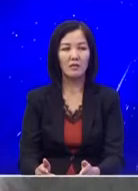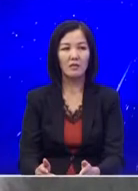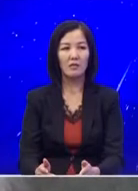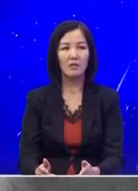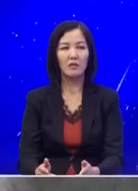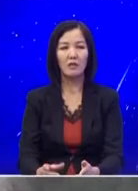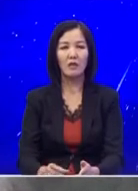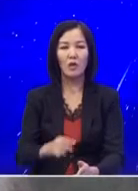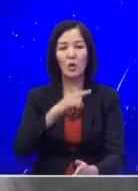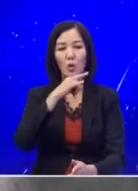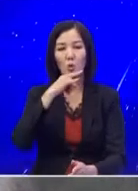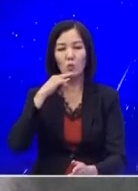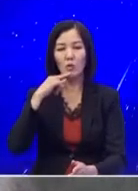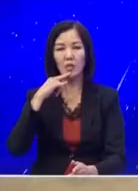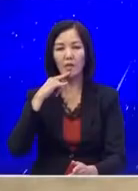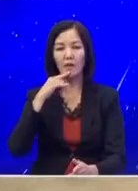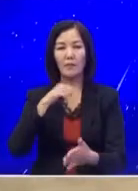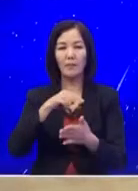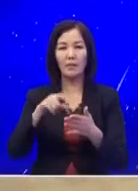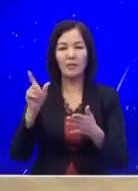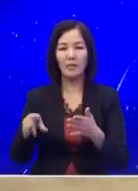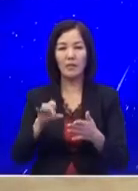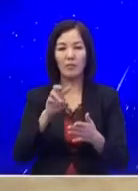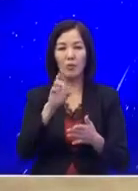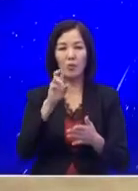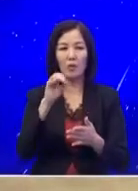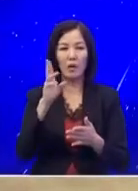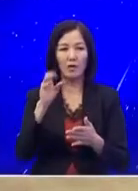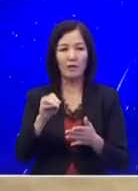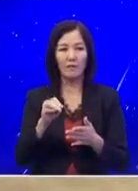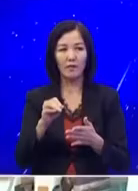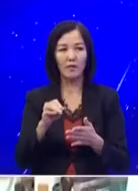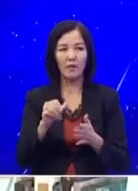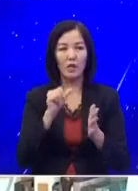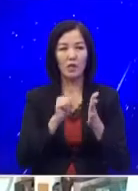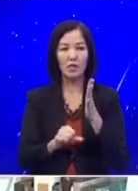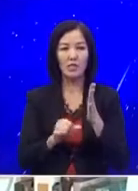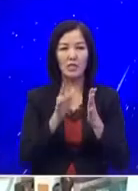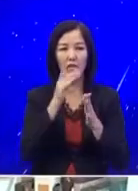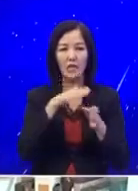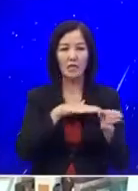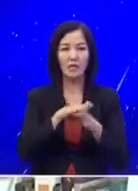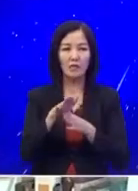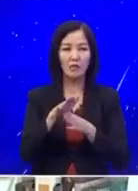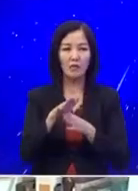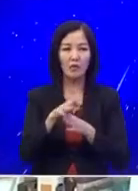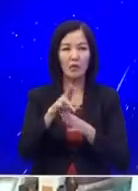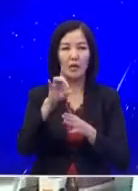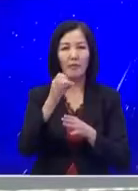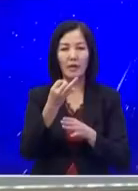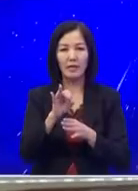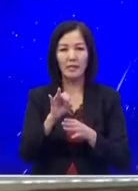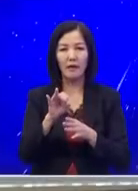Однофамильцу русского писателя и драматурга Айтакыну Булгакову в этом году 60. За годы работы поэт, прозаик, импровизатор и